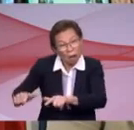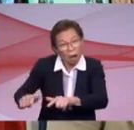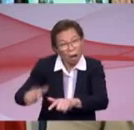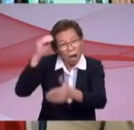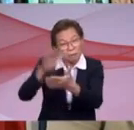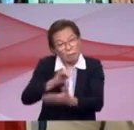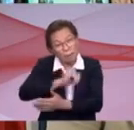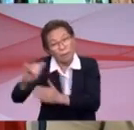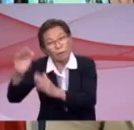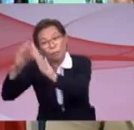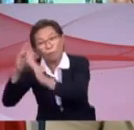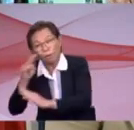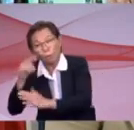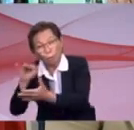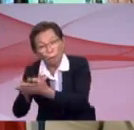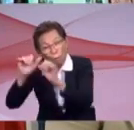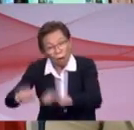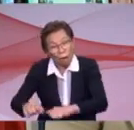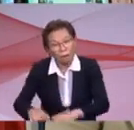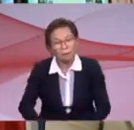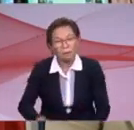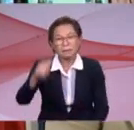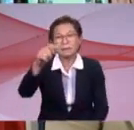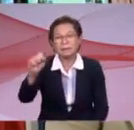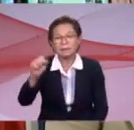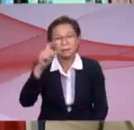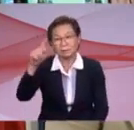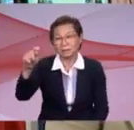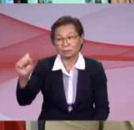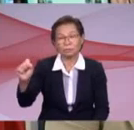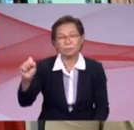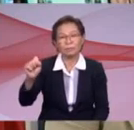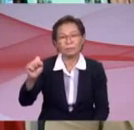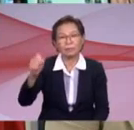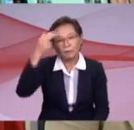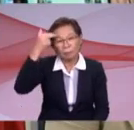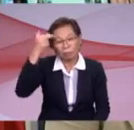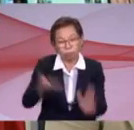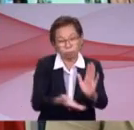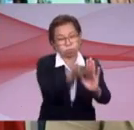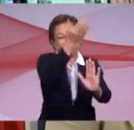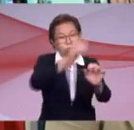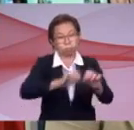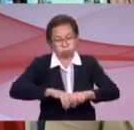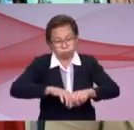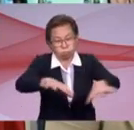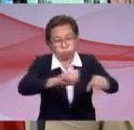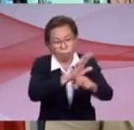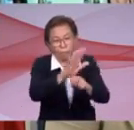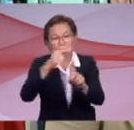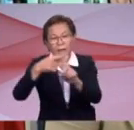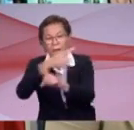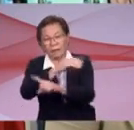Dan untuk Tan Sri, melihat kepada peningkatan kes penjangkitan COVID-19 dalam